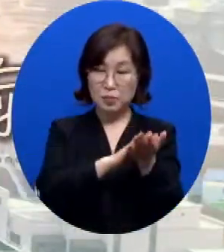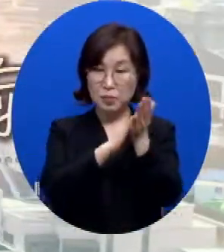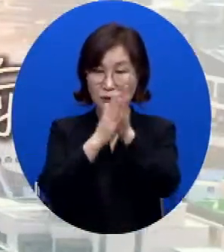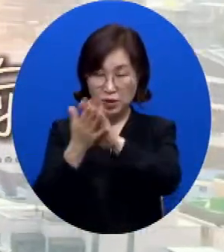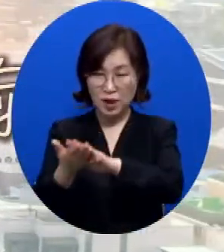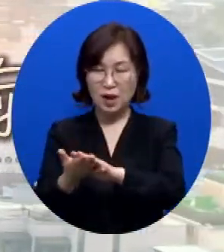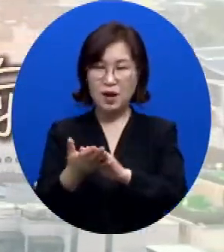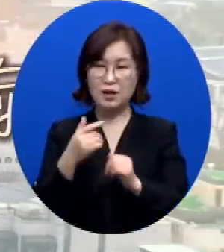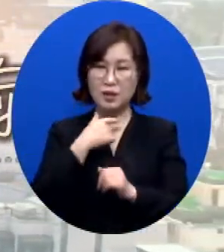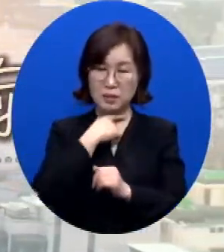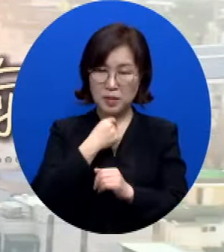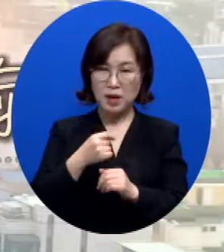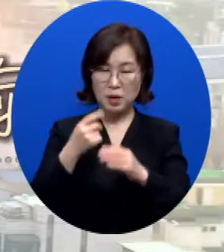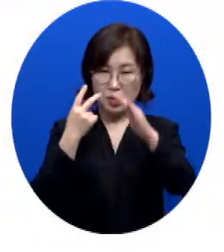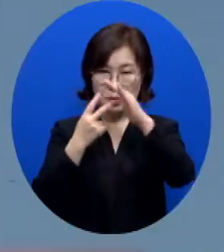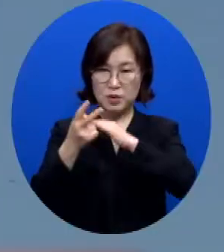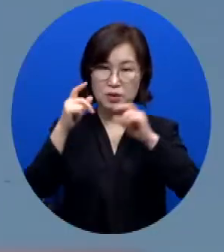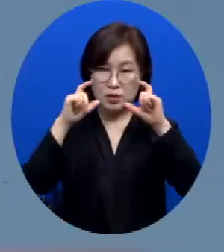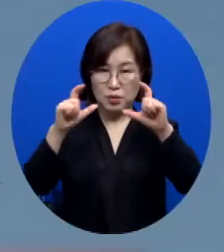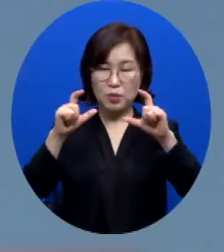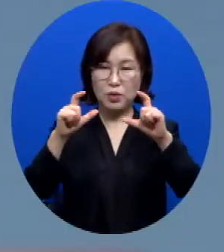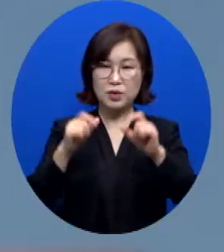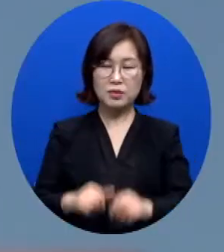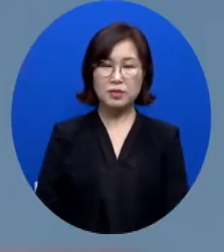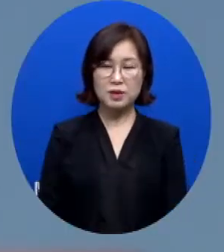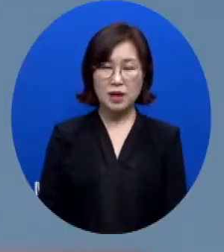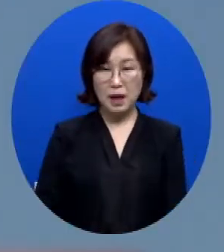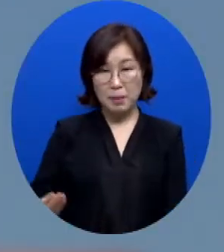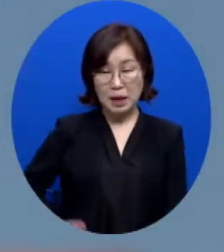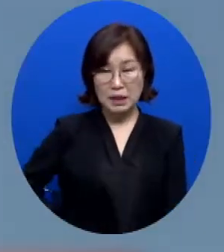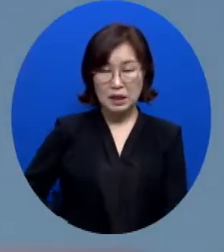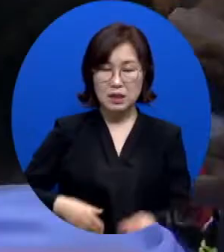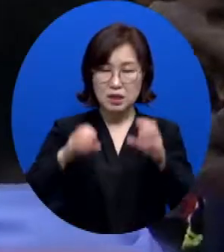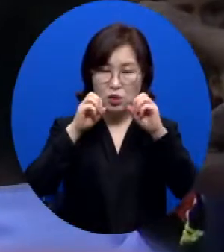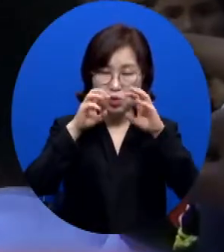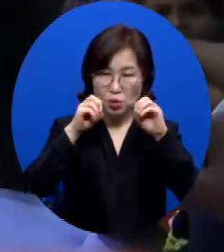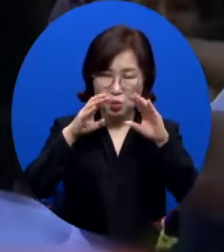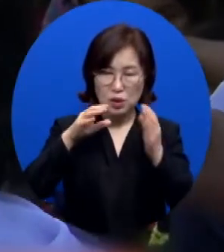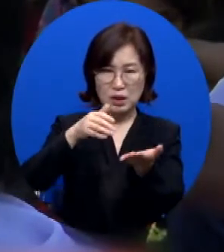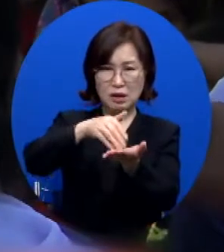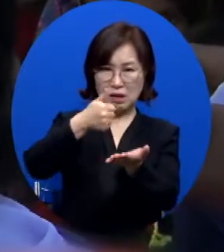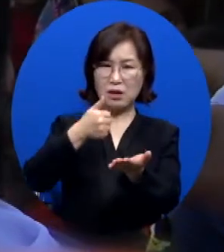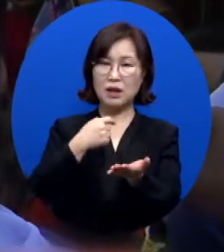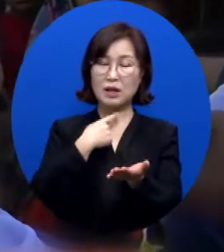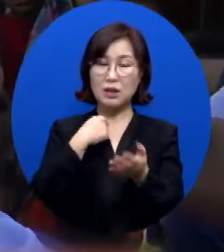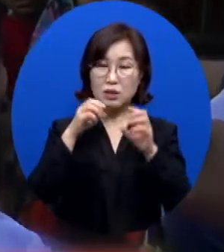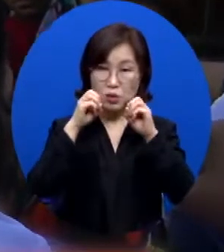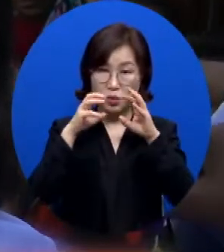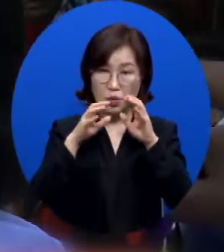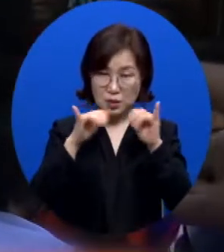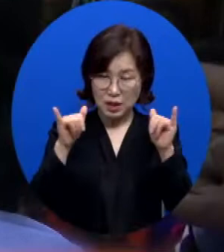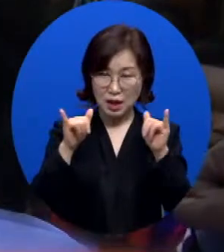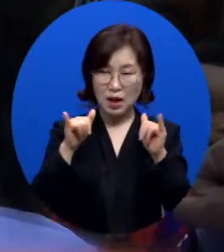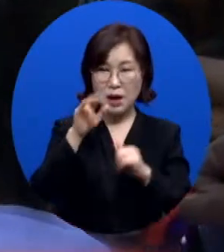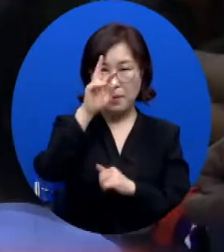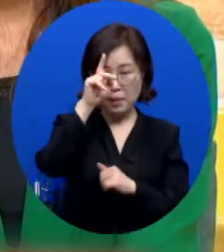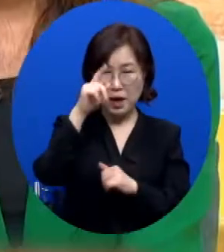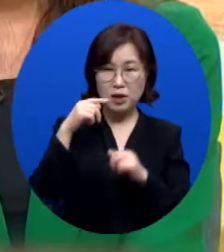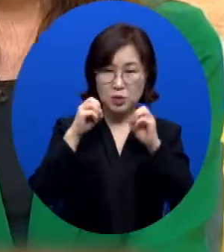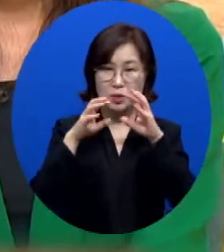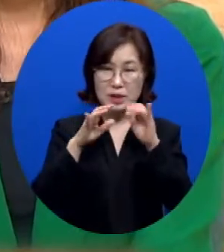비전을 선포하는 자리로 마련됐습니다. 방글라데시에서 사역하다 블랙리스트로 지목돼 한국으로 추방됐던 박천록